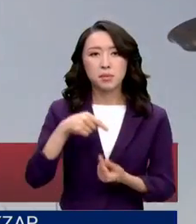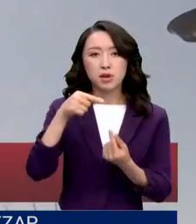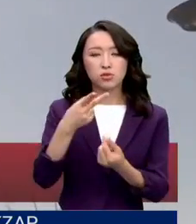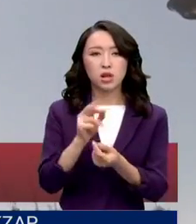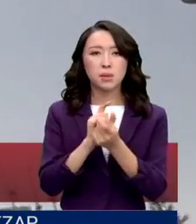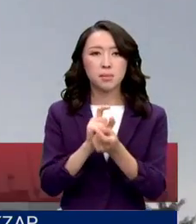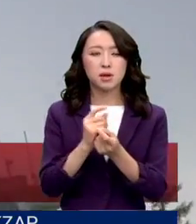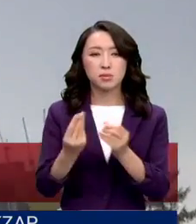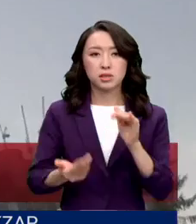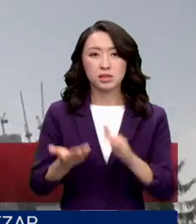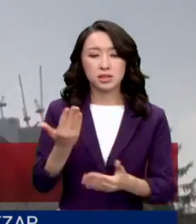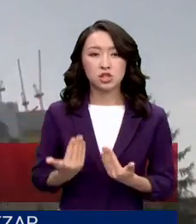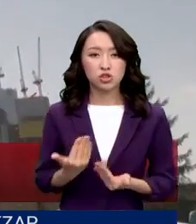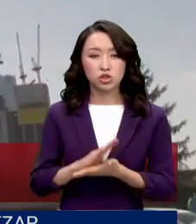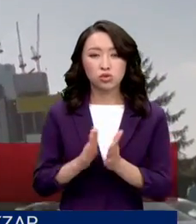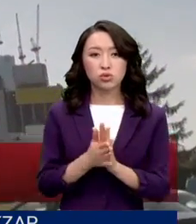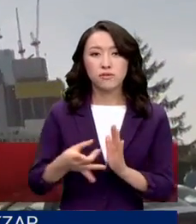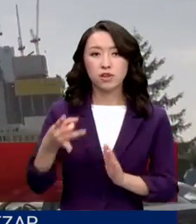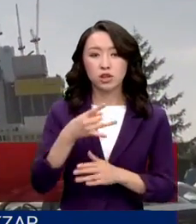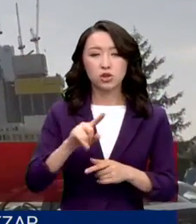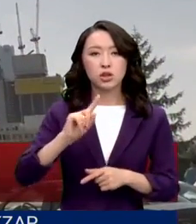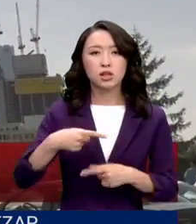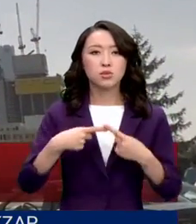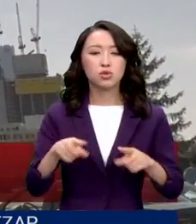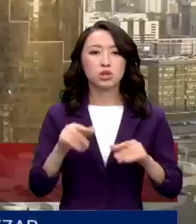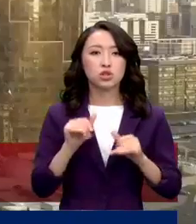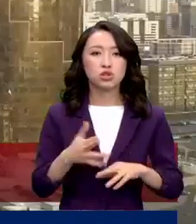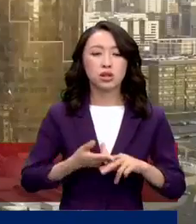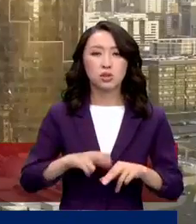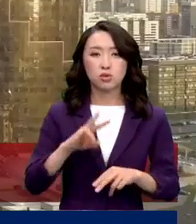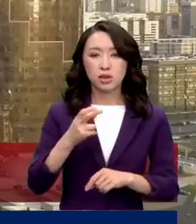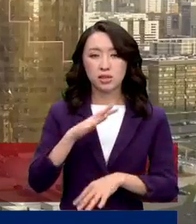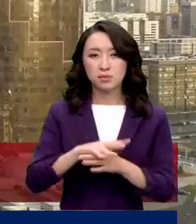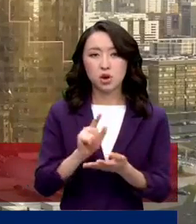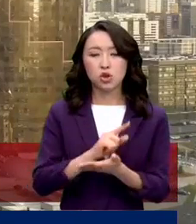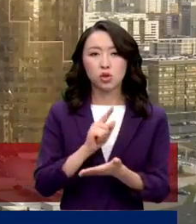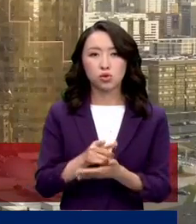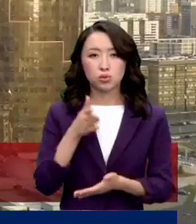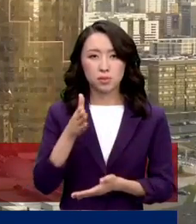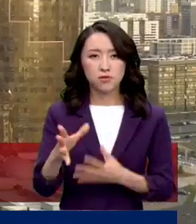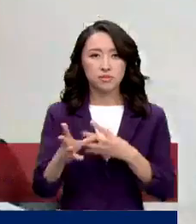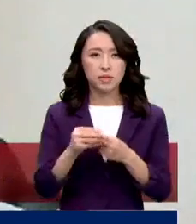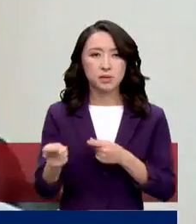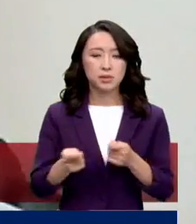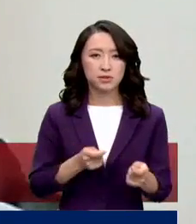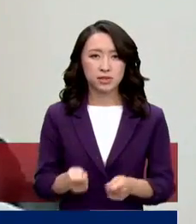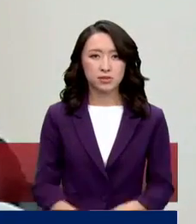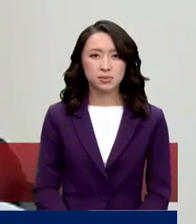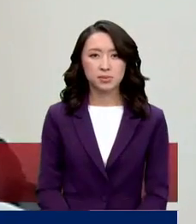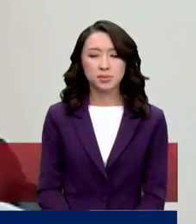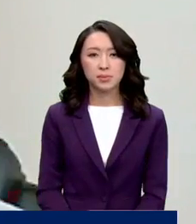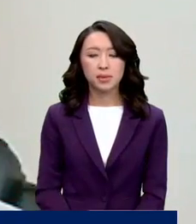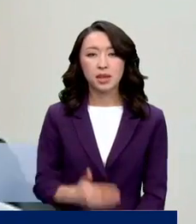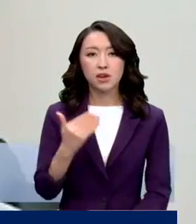с инфляцией. Нынешняя ситуация в регионе требует других решений, которые Нацбанк должен принимать вместе с правительством. И в этих